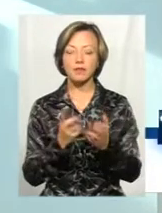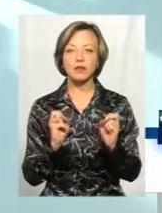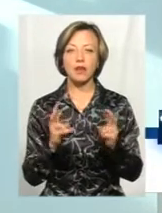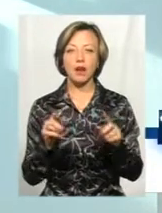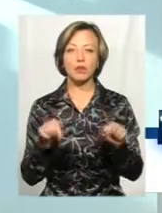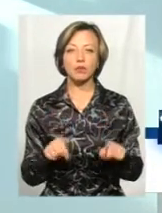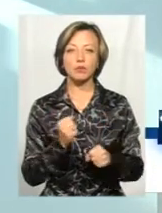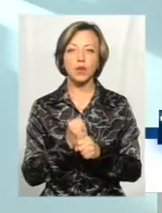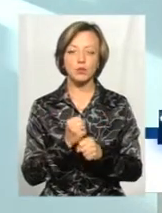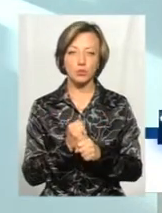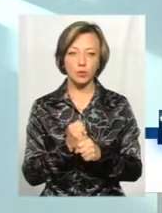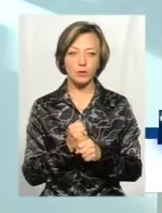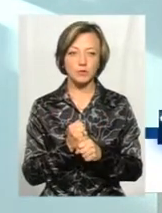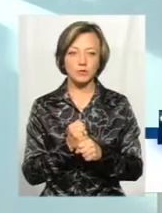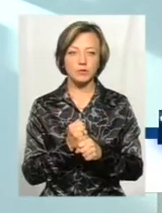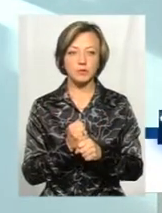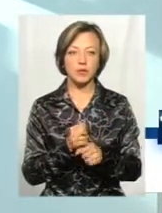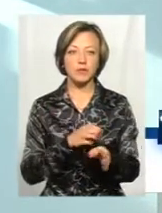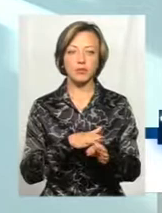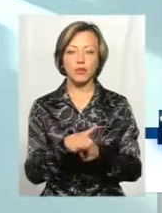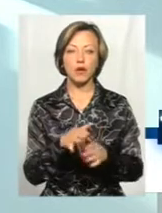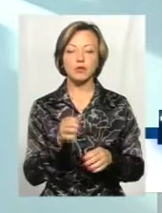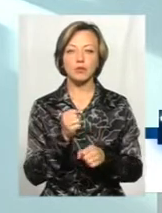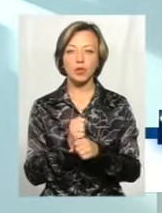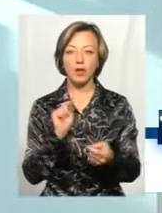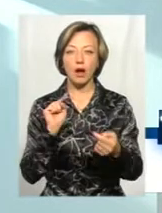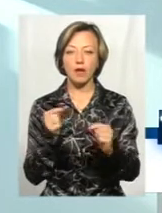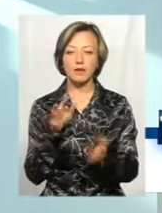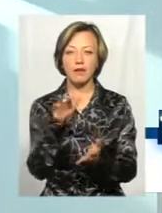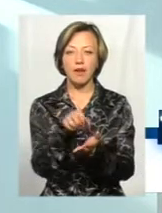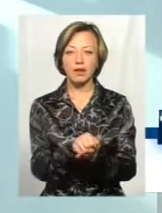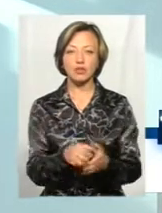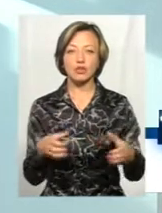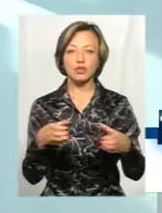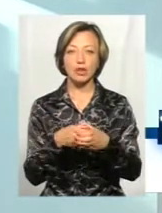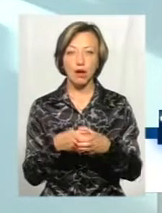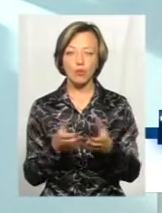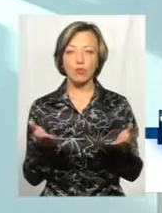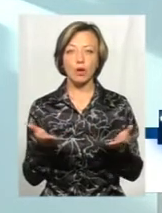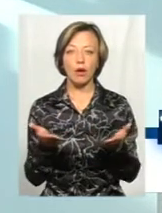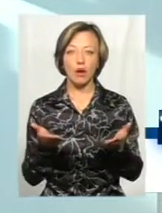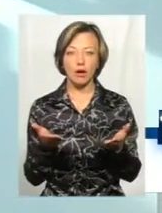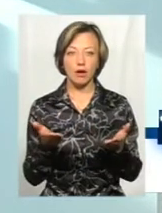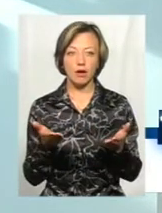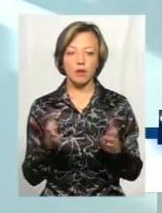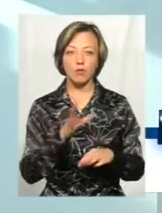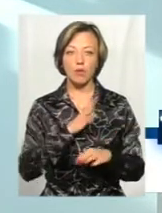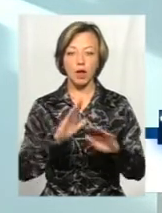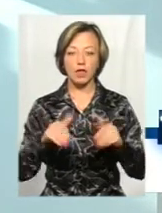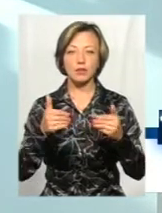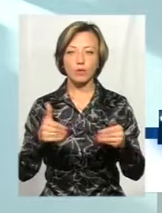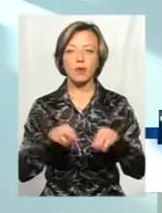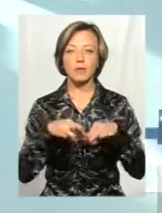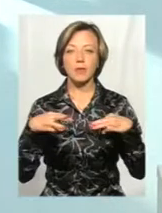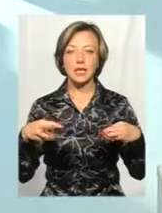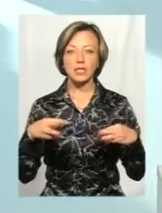чином тут працює і взагалі відбувається робота антирейдерського штабу, яка була ініційована міністром